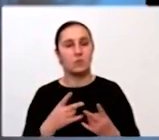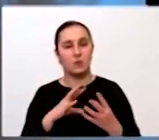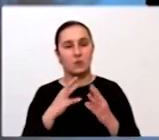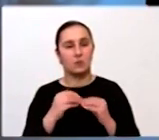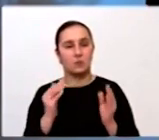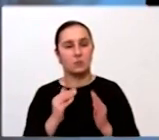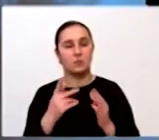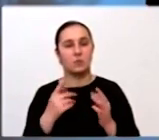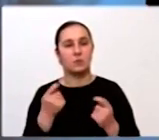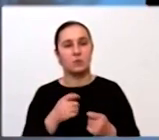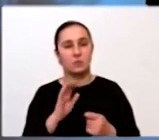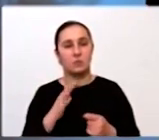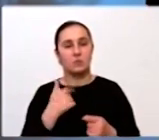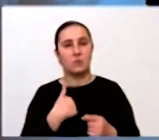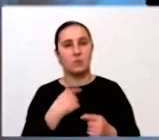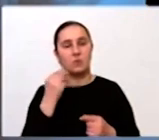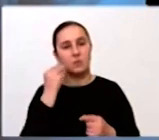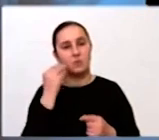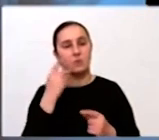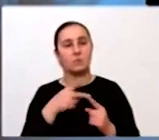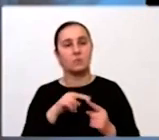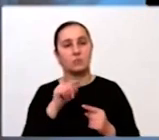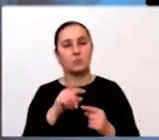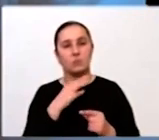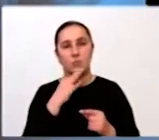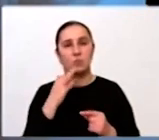hajmga keltirib olamiz. Men ataylab shunday